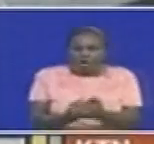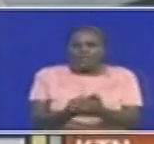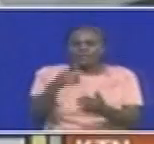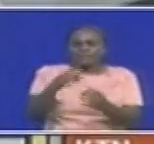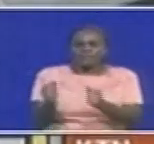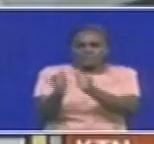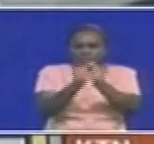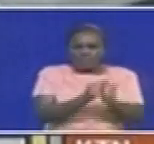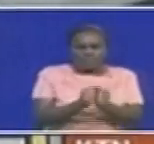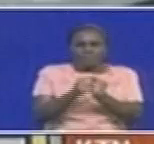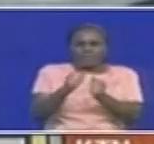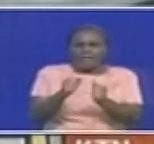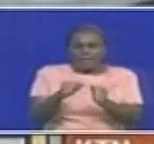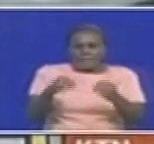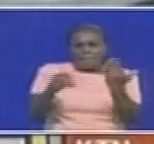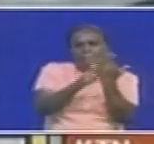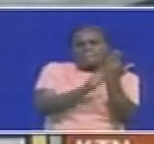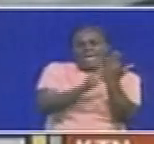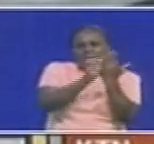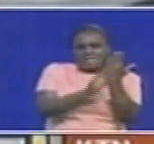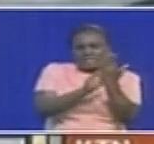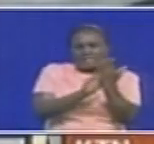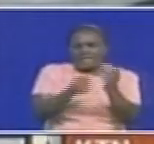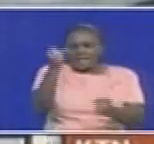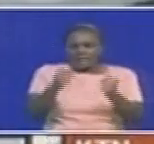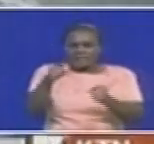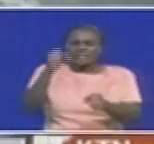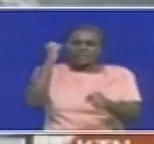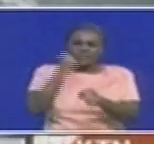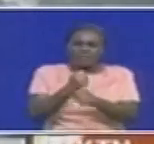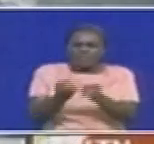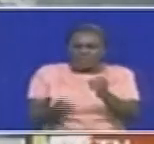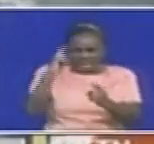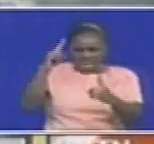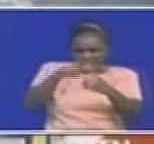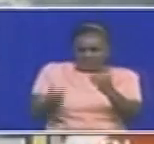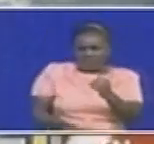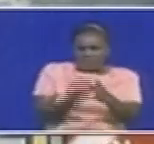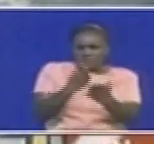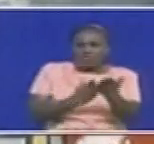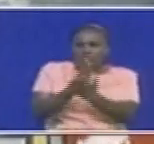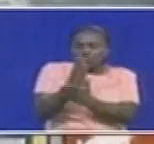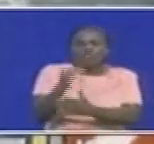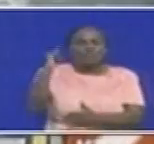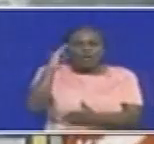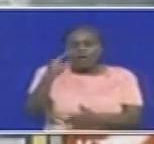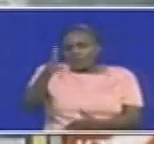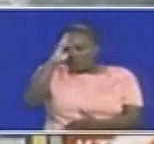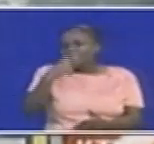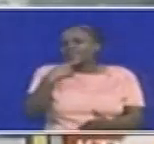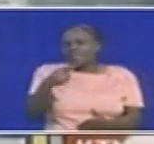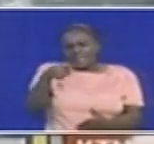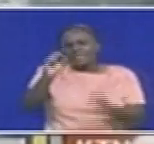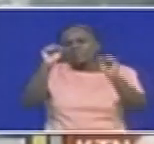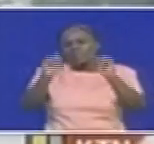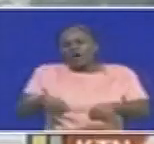na nyaya kwenye betri ya gari na yaliundwa ili kuweza kulipuliwa hata kwa njia ya simu. Polisi wanasema